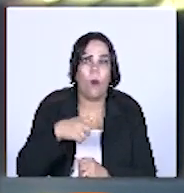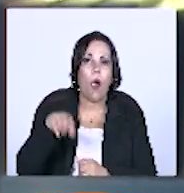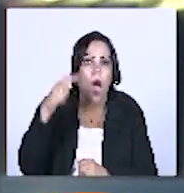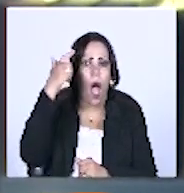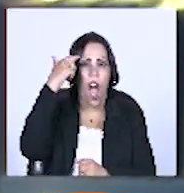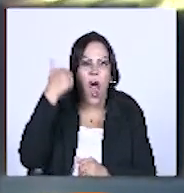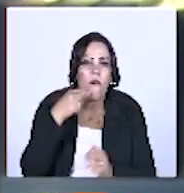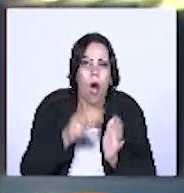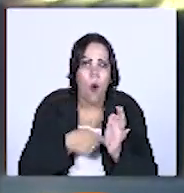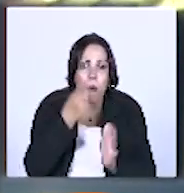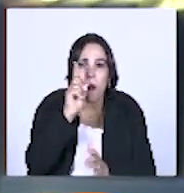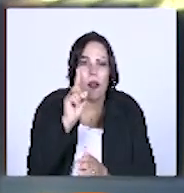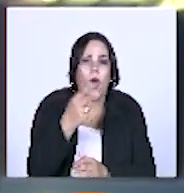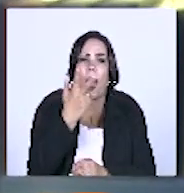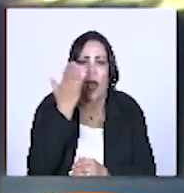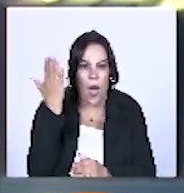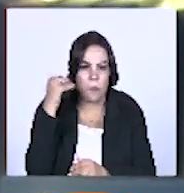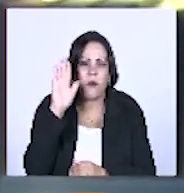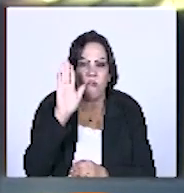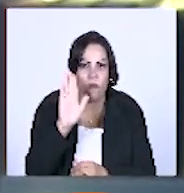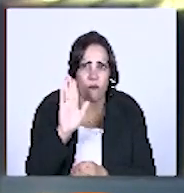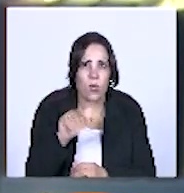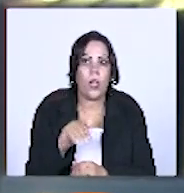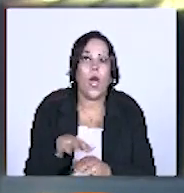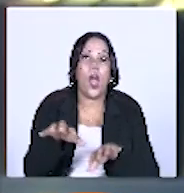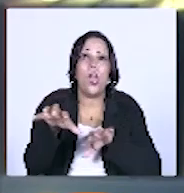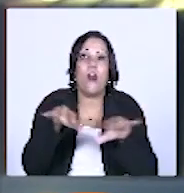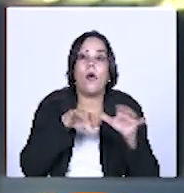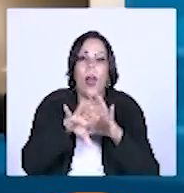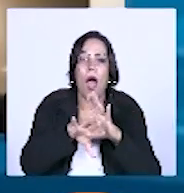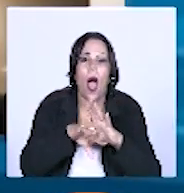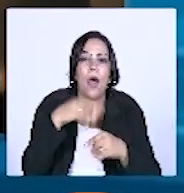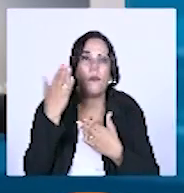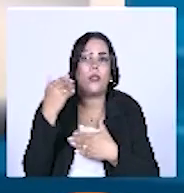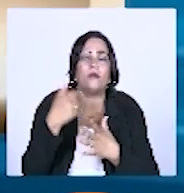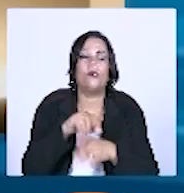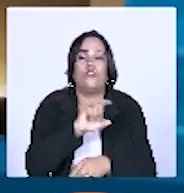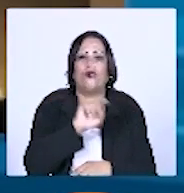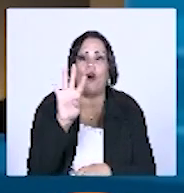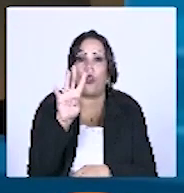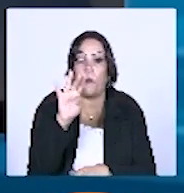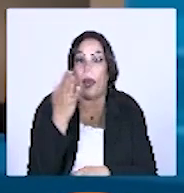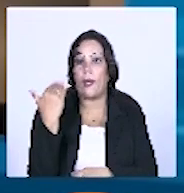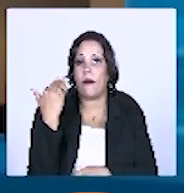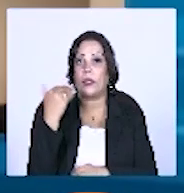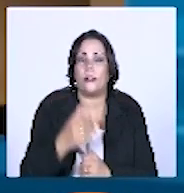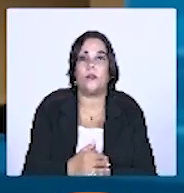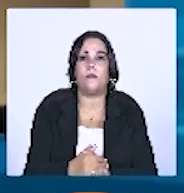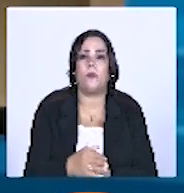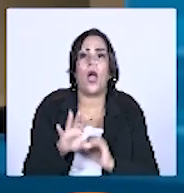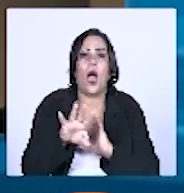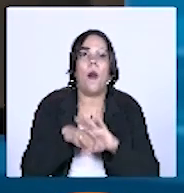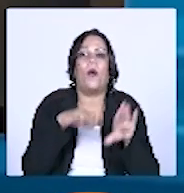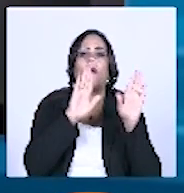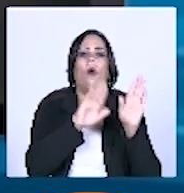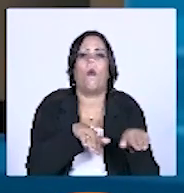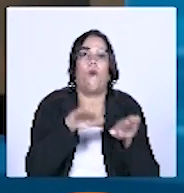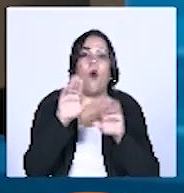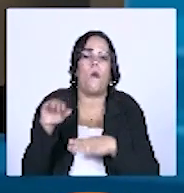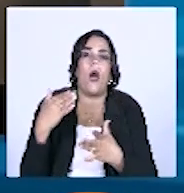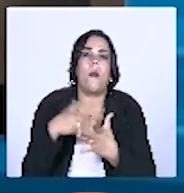ان دي مش اول مره ايران تفعل ما فعلته في ابريل الماضي فعلت نفس الامر